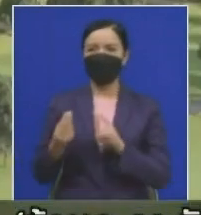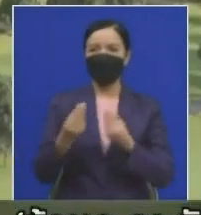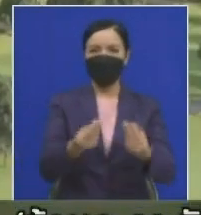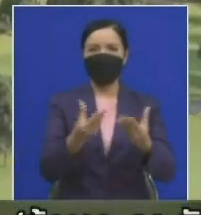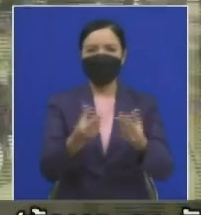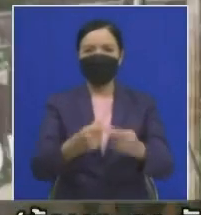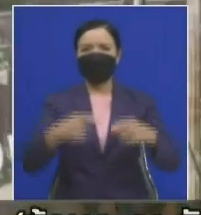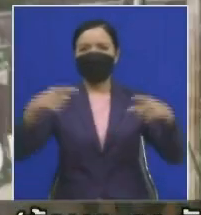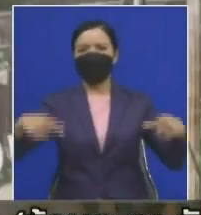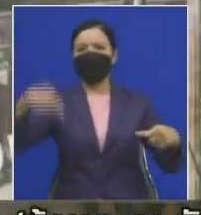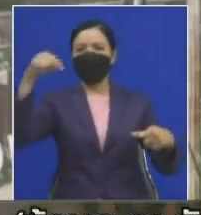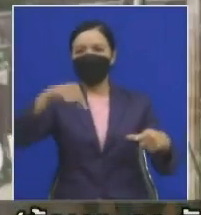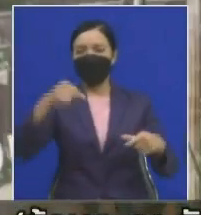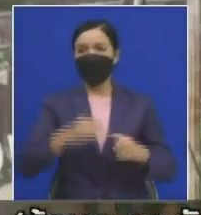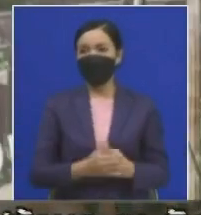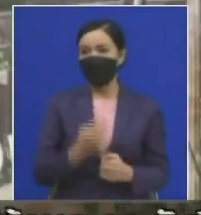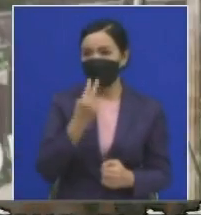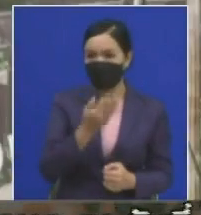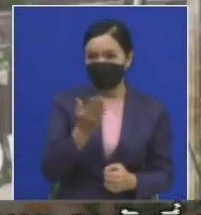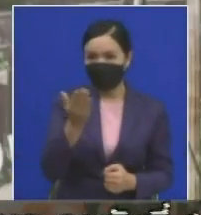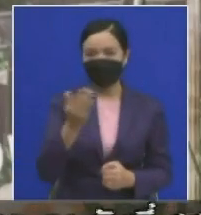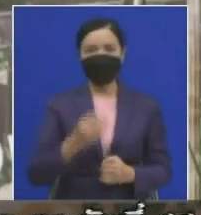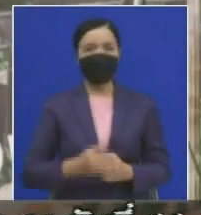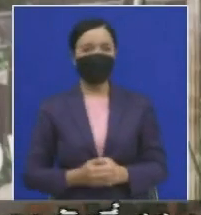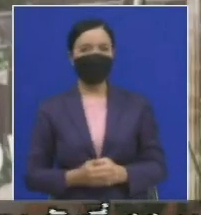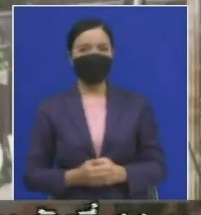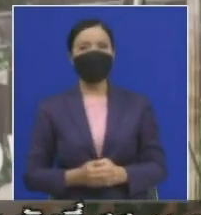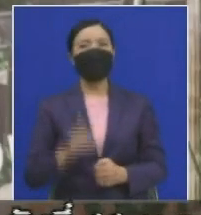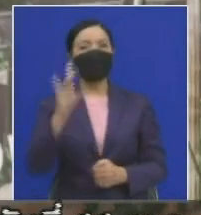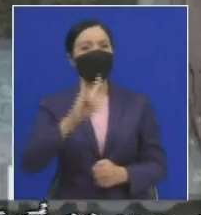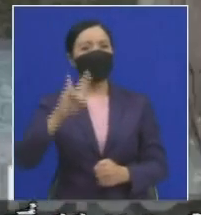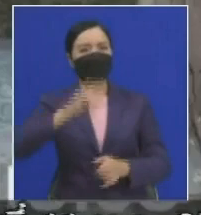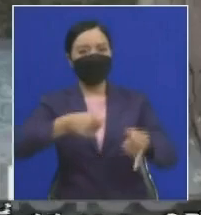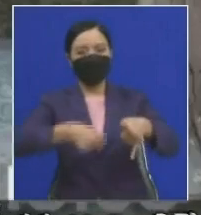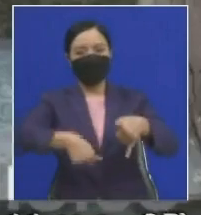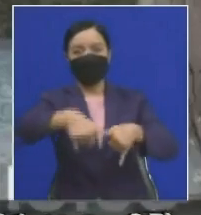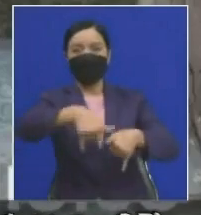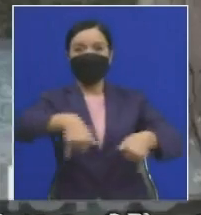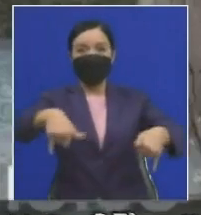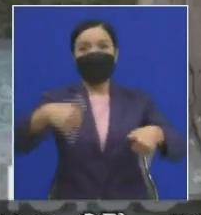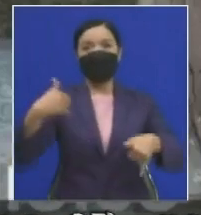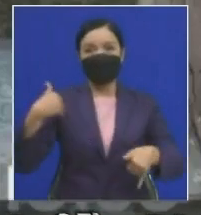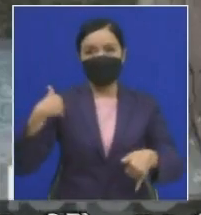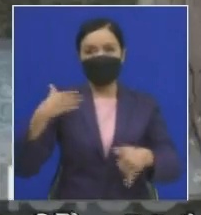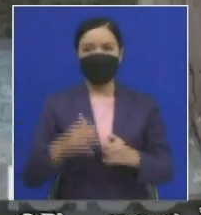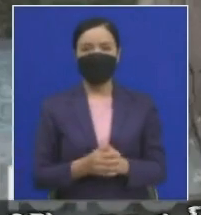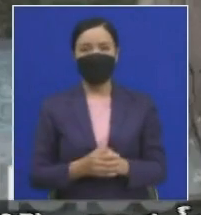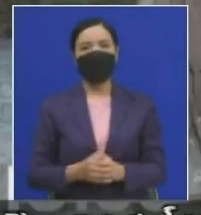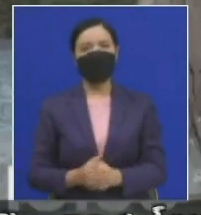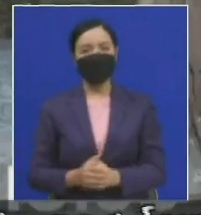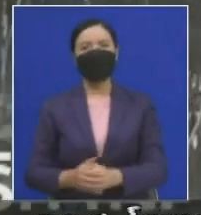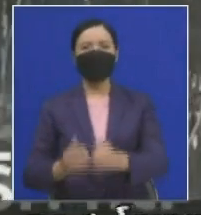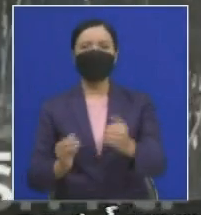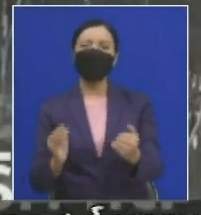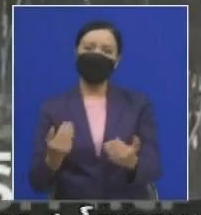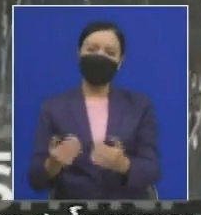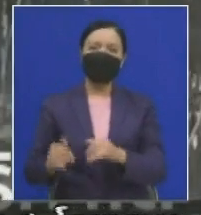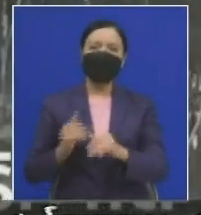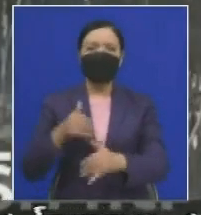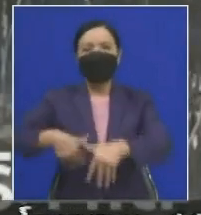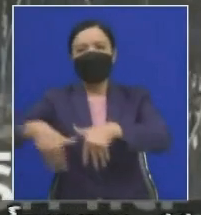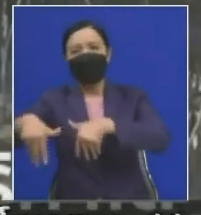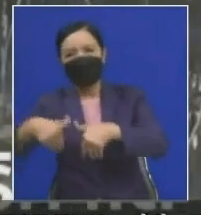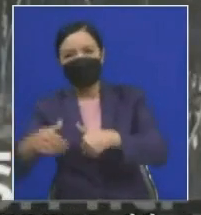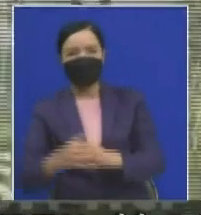ยัมภาอีหายมุมนะครับก็จะเป็สวนสัวที่ประกอบไปด้วยพื้นที่สวนสาธรณะวนพานิ